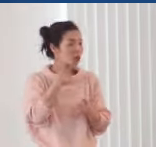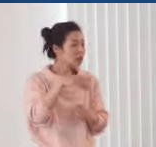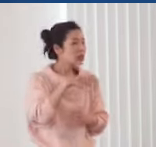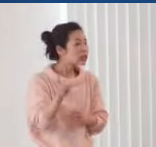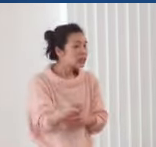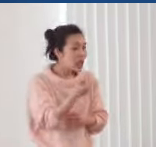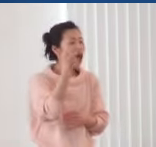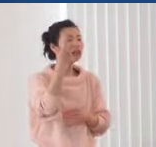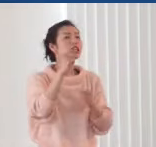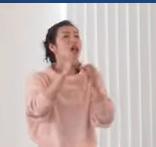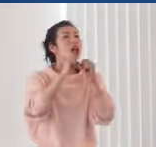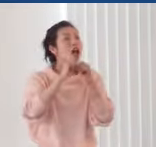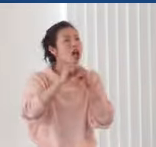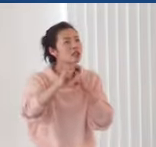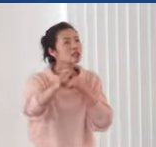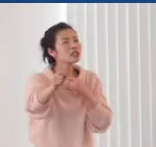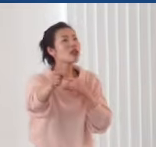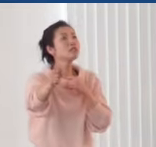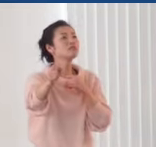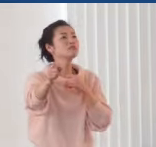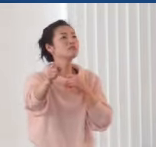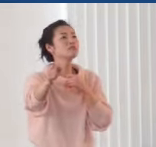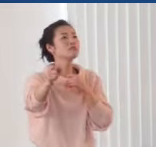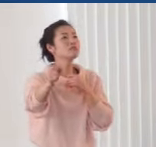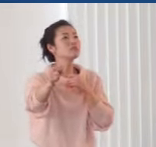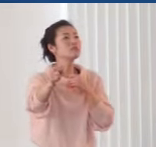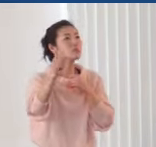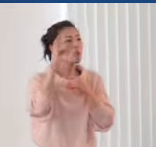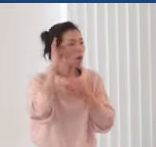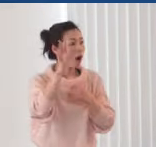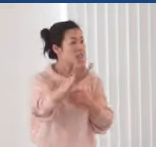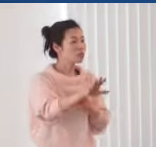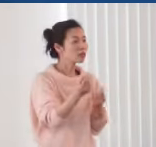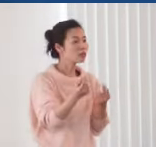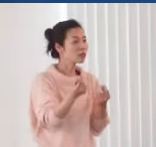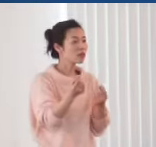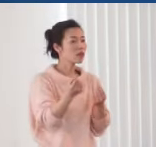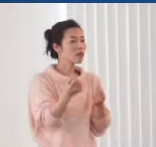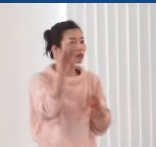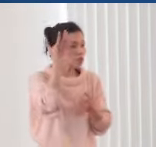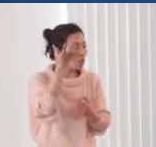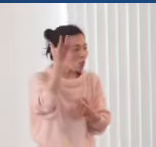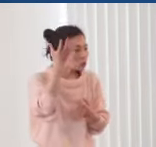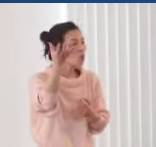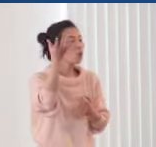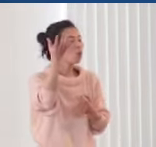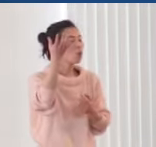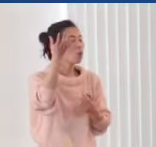遠を感じる心というか、もうそれを神様は私たちのうちに入れられている。